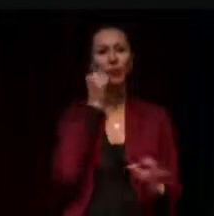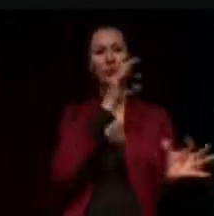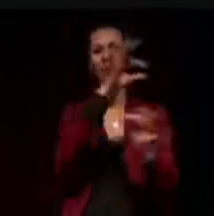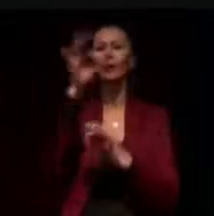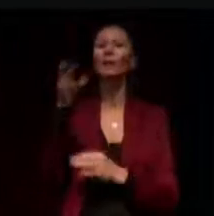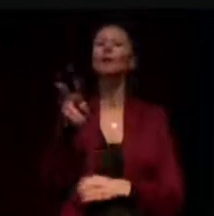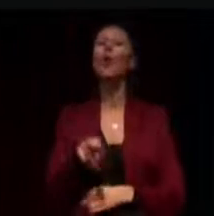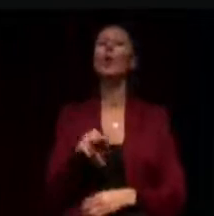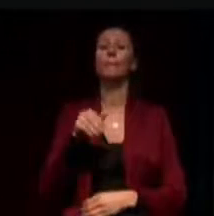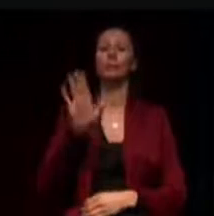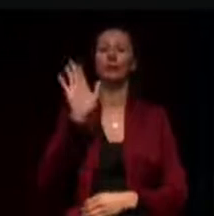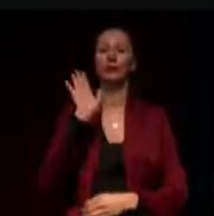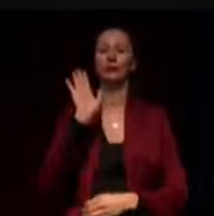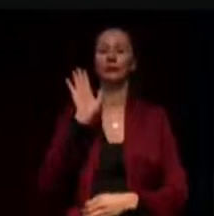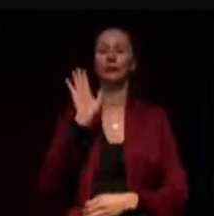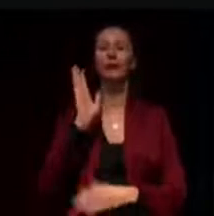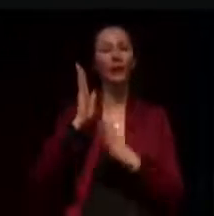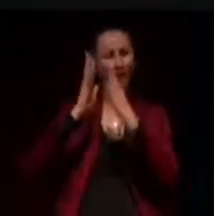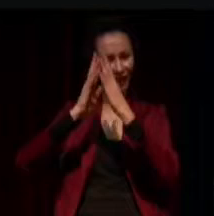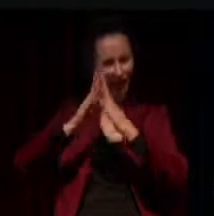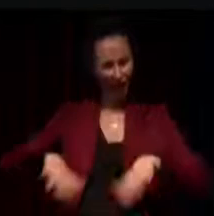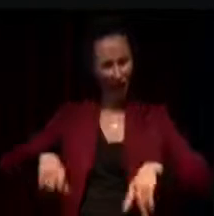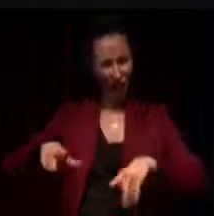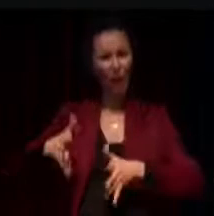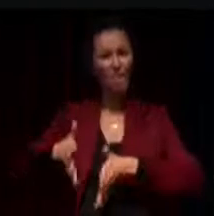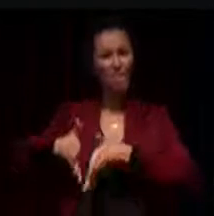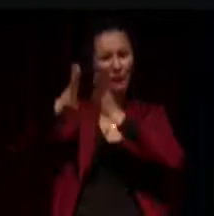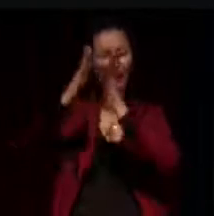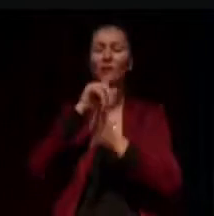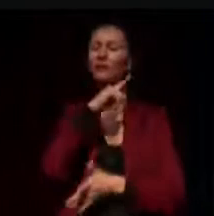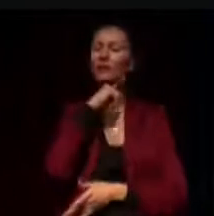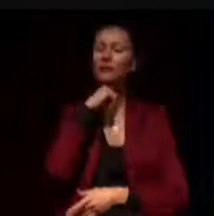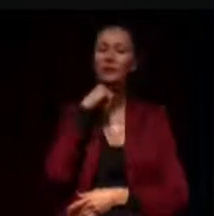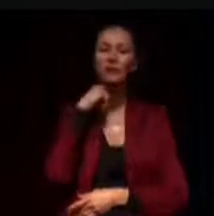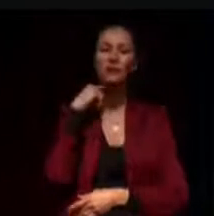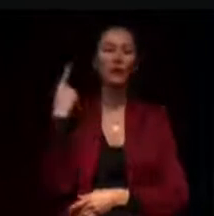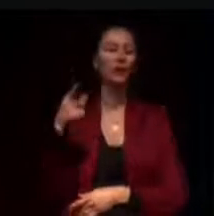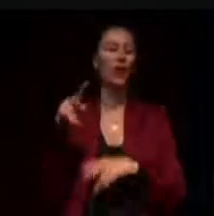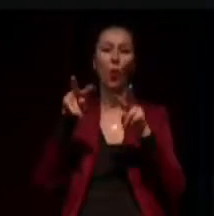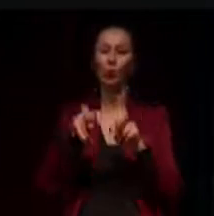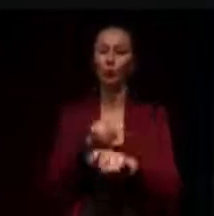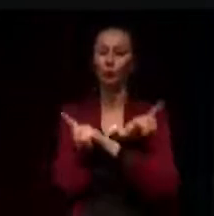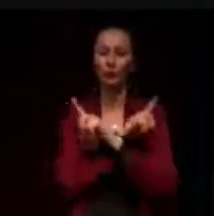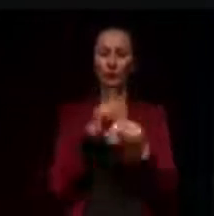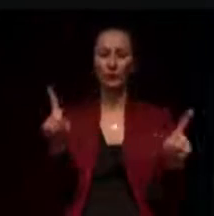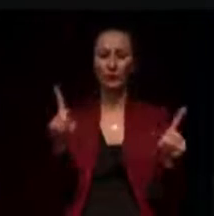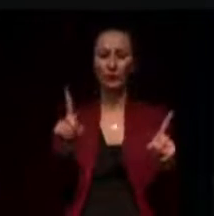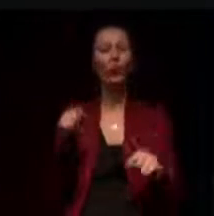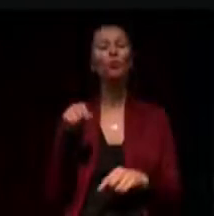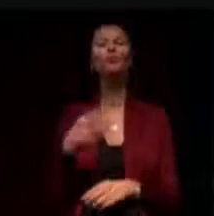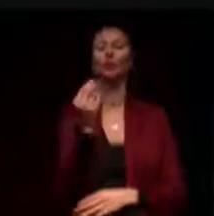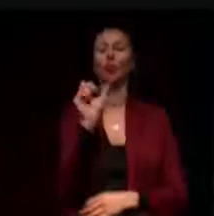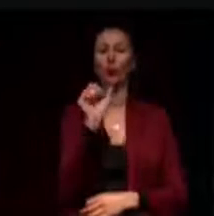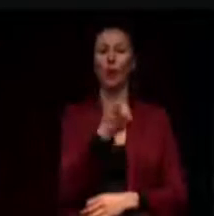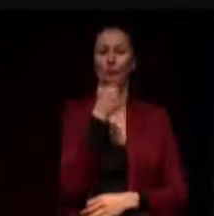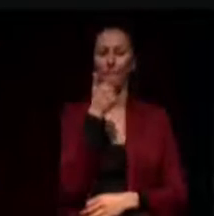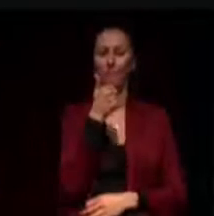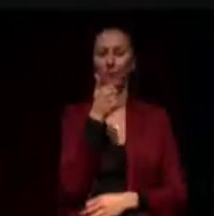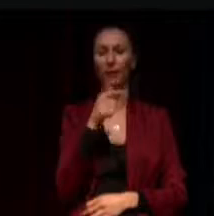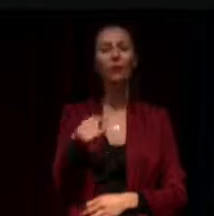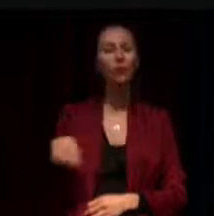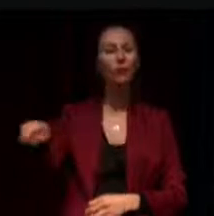insanlarımız ölmesin. Hani yıkılacak binalarda kesinlikle ve kesinlikle oturulmasın. Bu çok önemli.